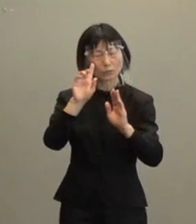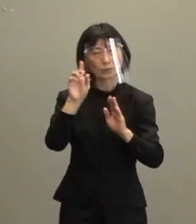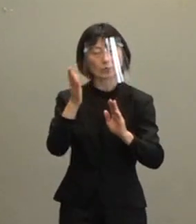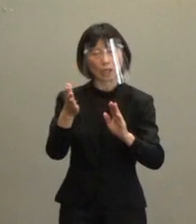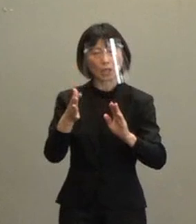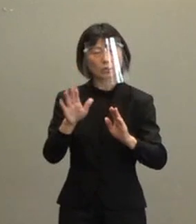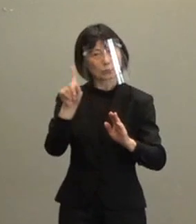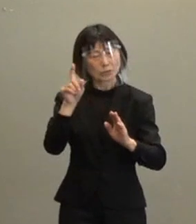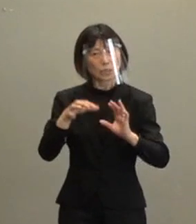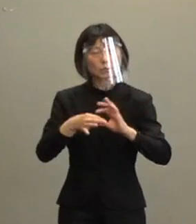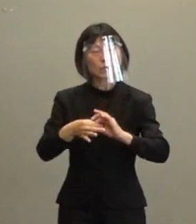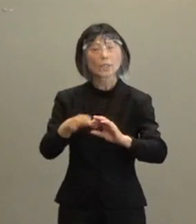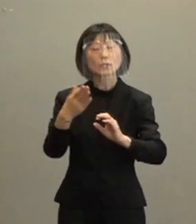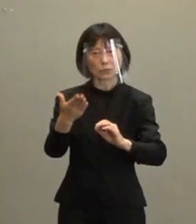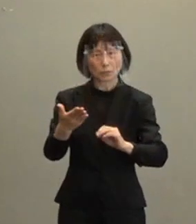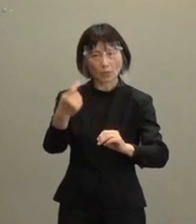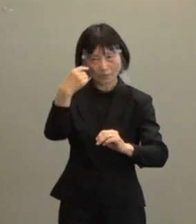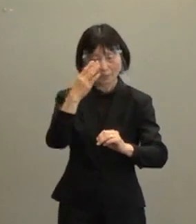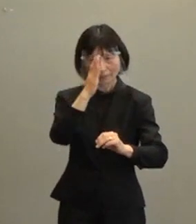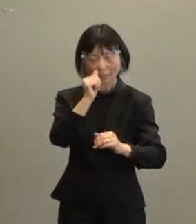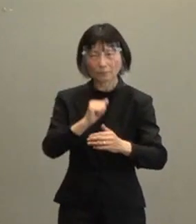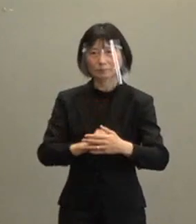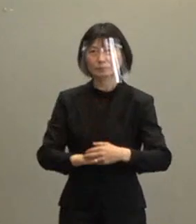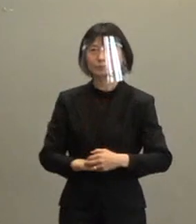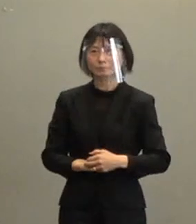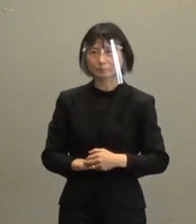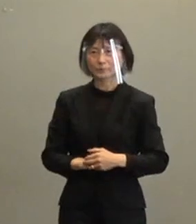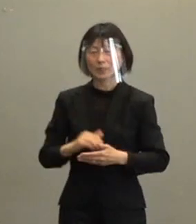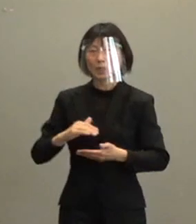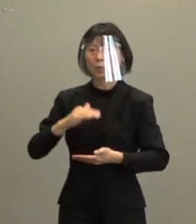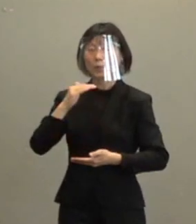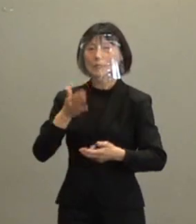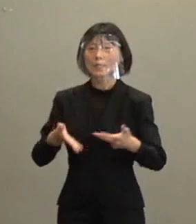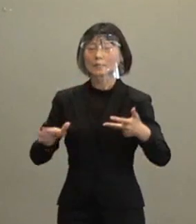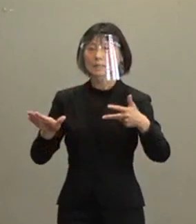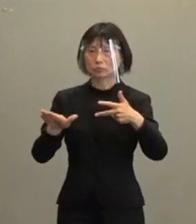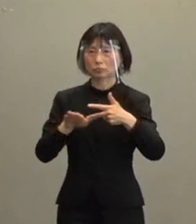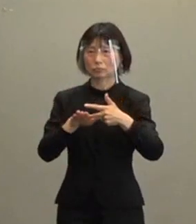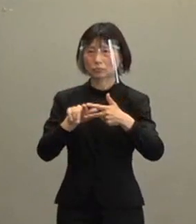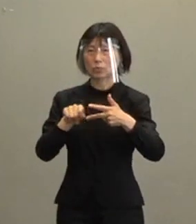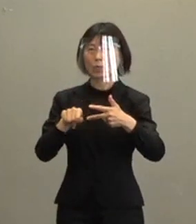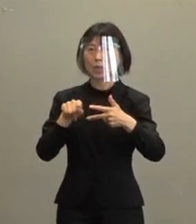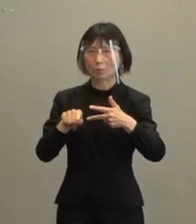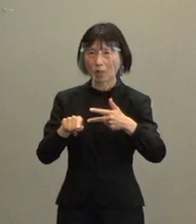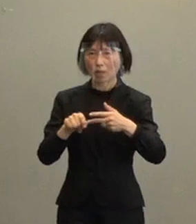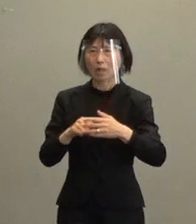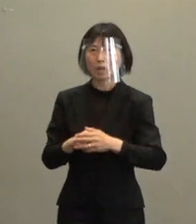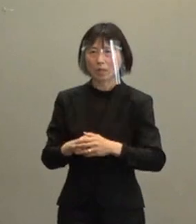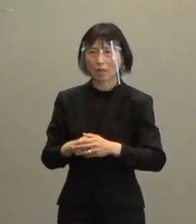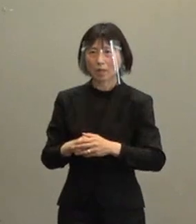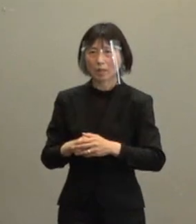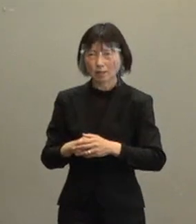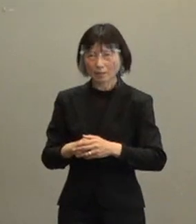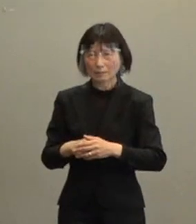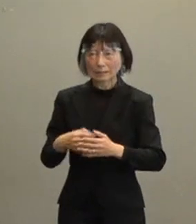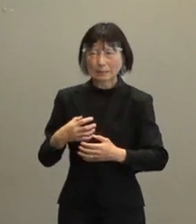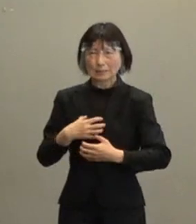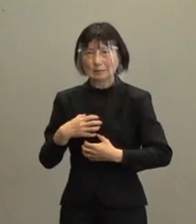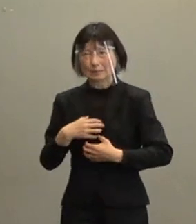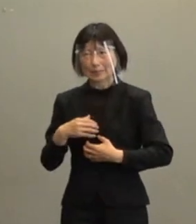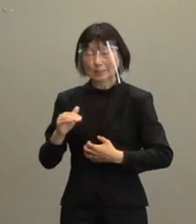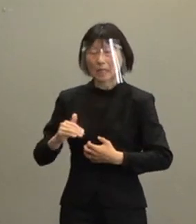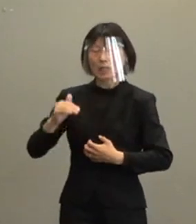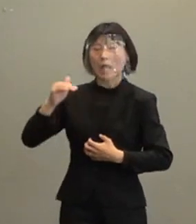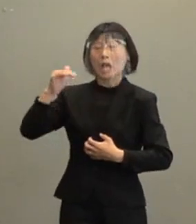に続けていくのかっていうところを教えていただけますか。 はい、高齢者施設というのがいわゆる最もリスクが高